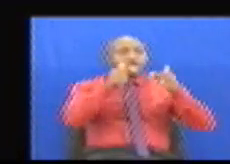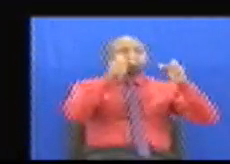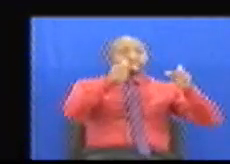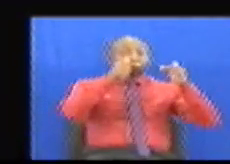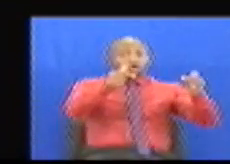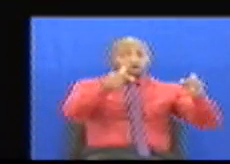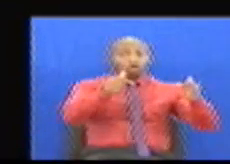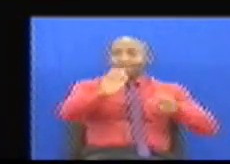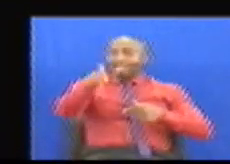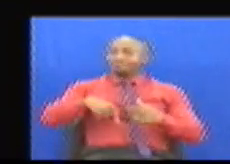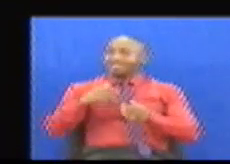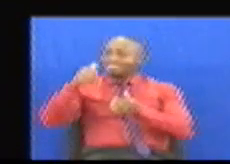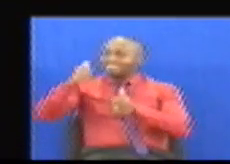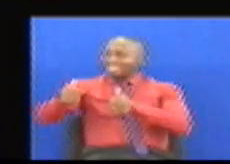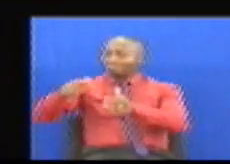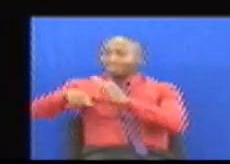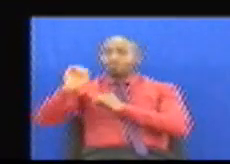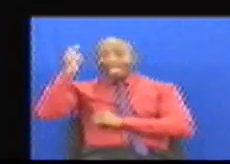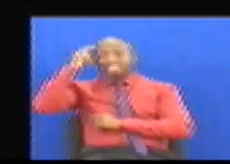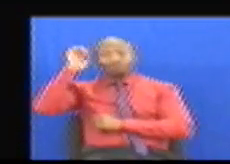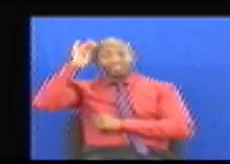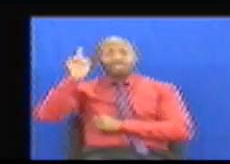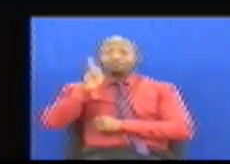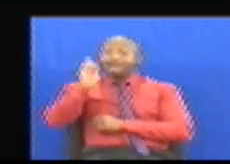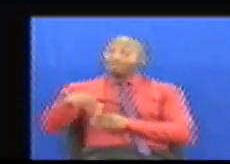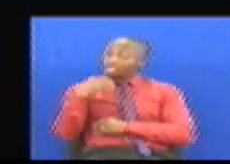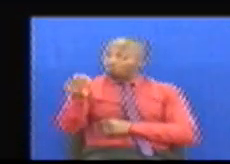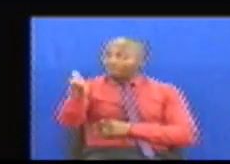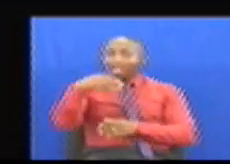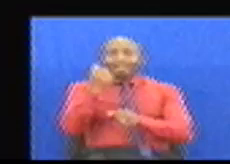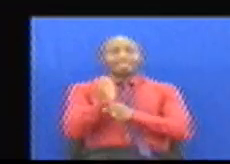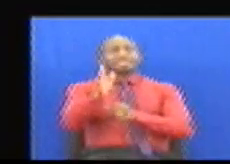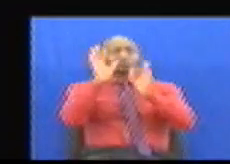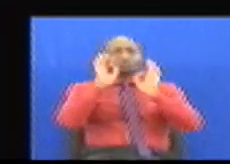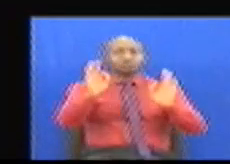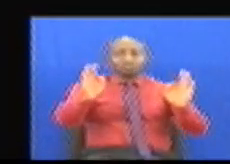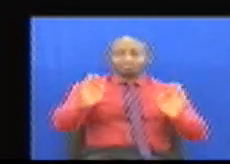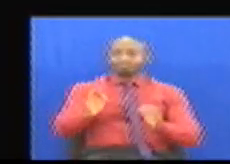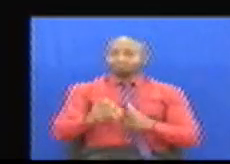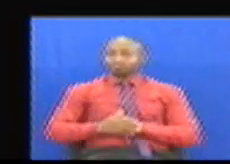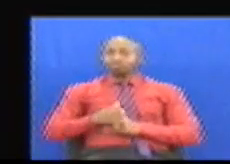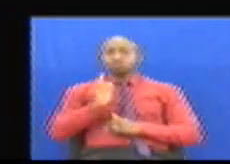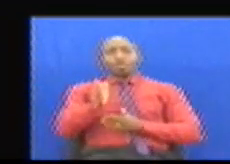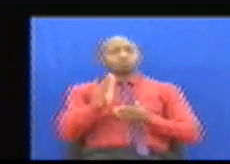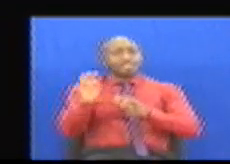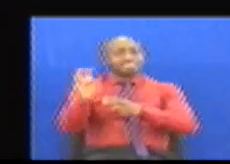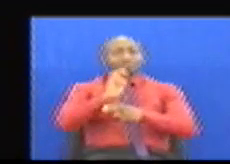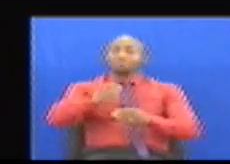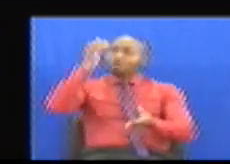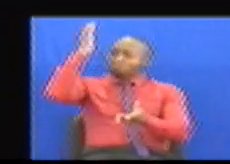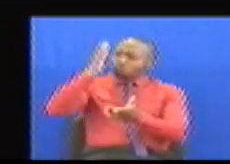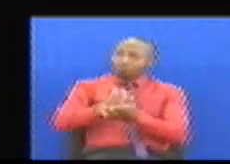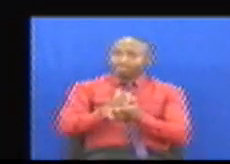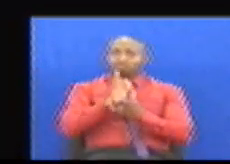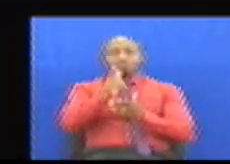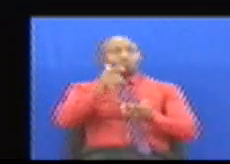kufanya kazi ambayo amejitegemea kwenye akili ya kufikiri, ningekupa wewe mama. Unafanya kazi vizuri sana, unasimamia ukweli huko